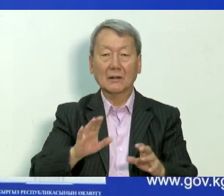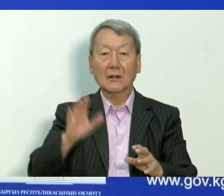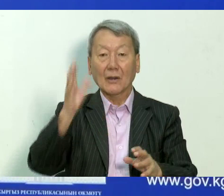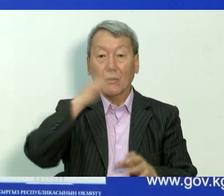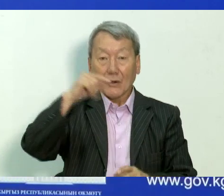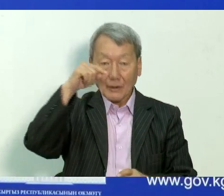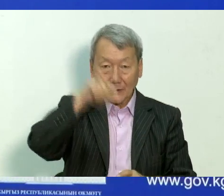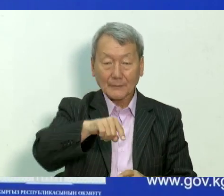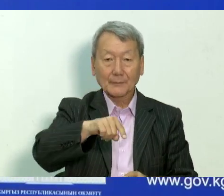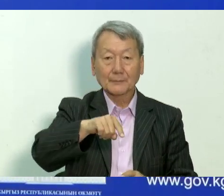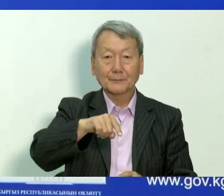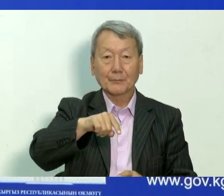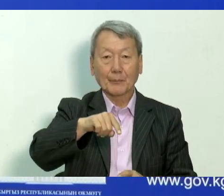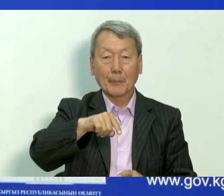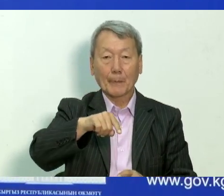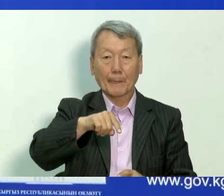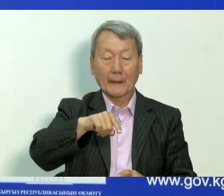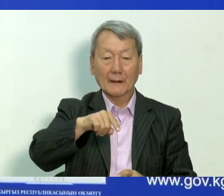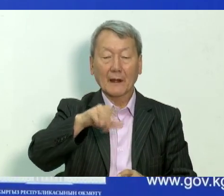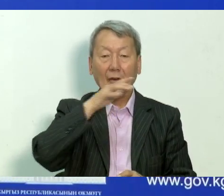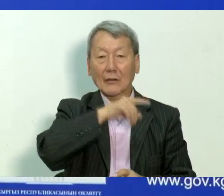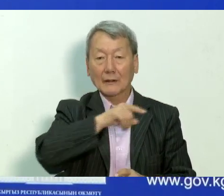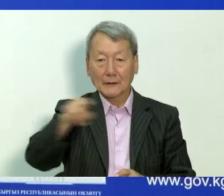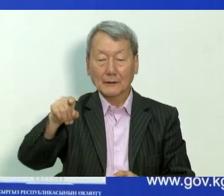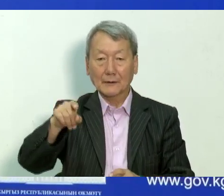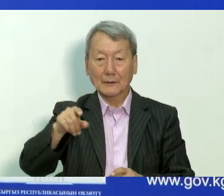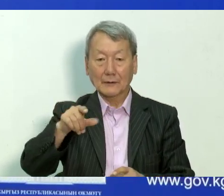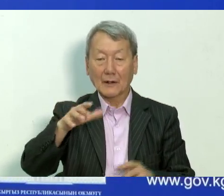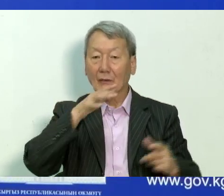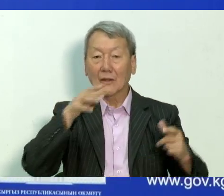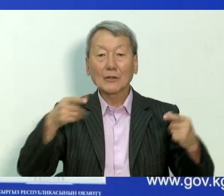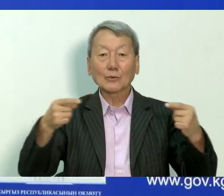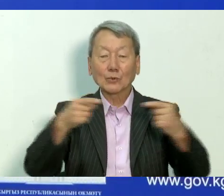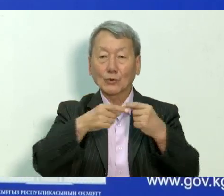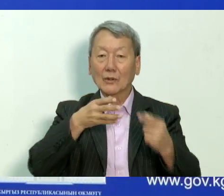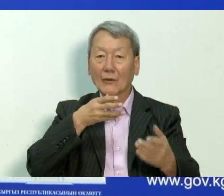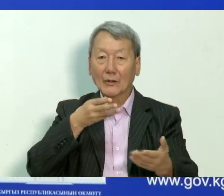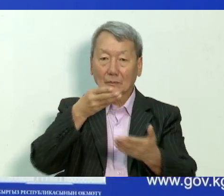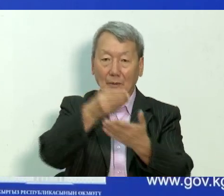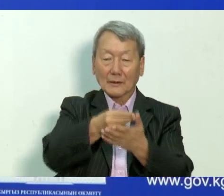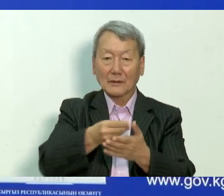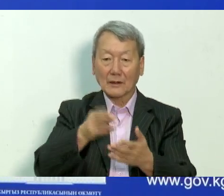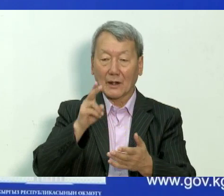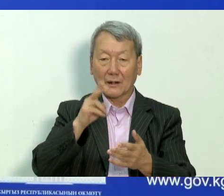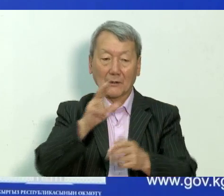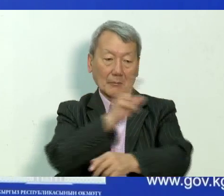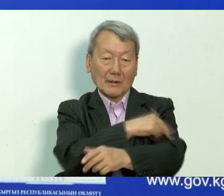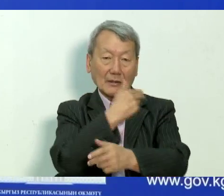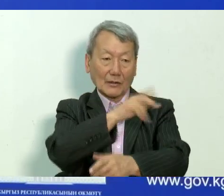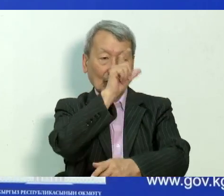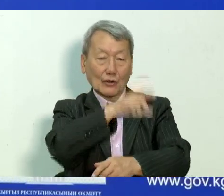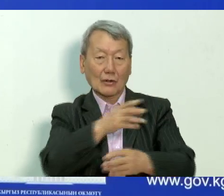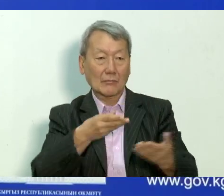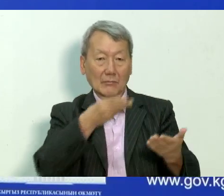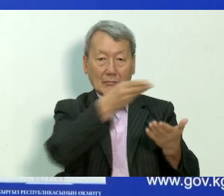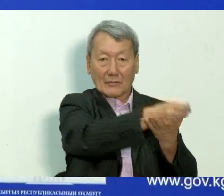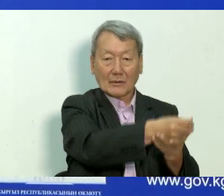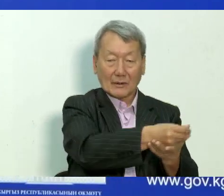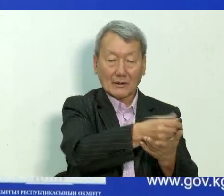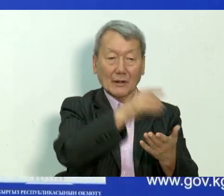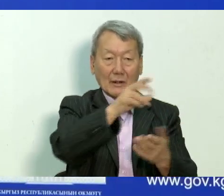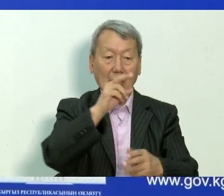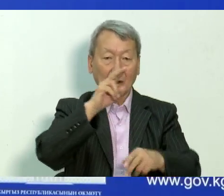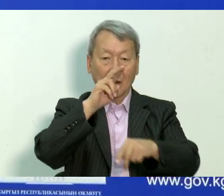том числе связанных с своевременной выплатой компенсации медицинским работникам